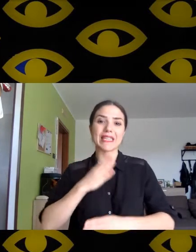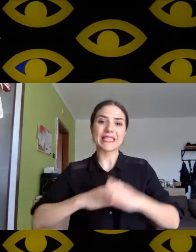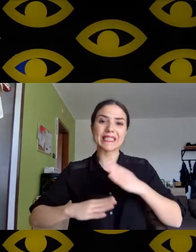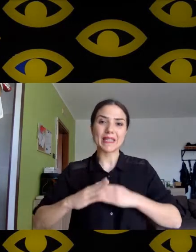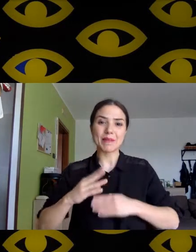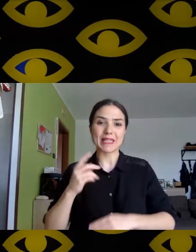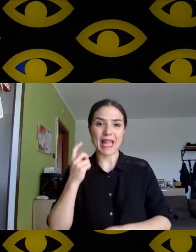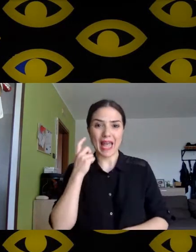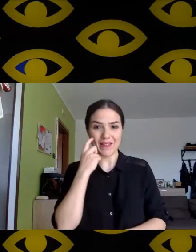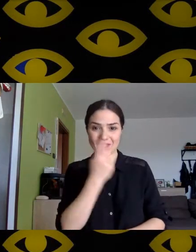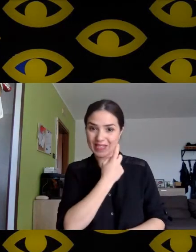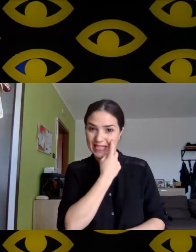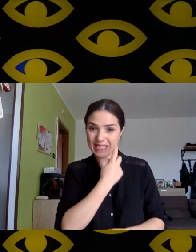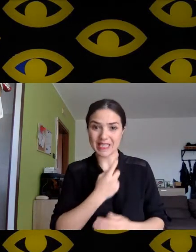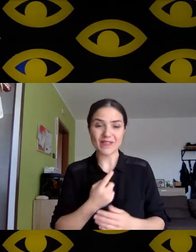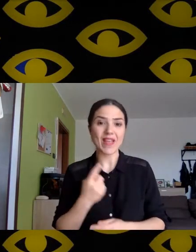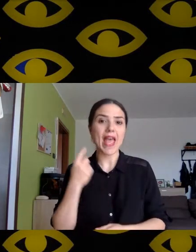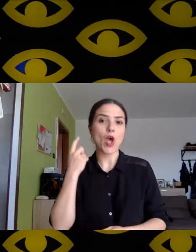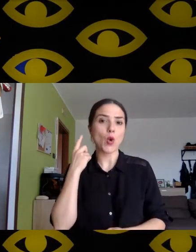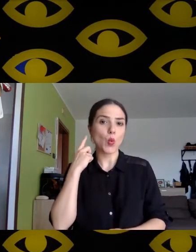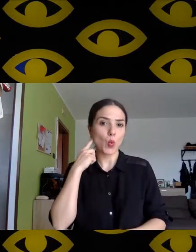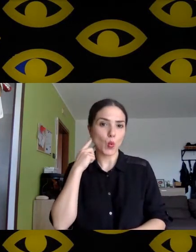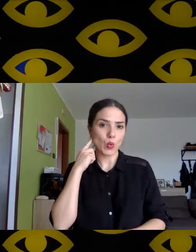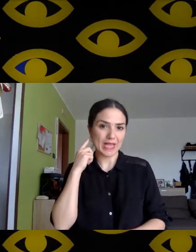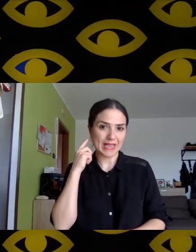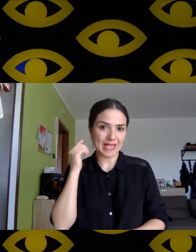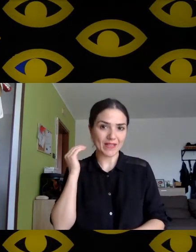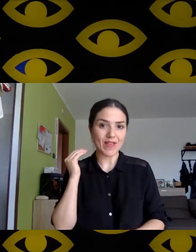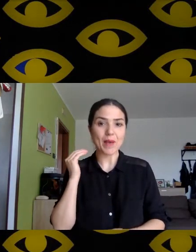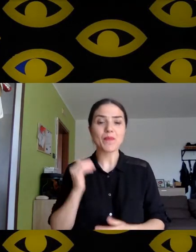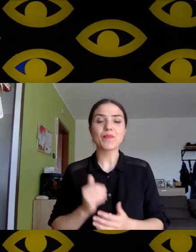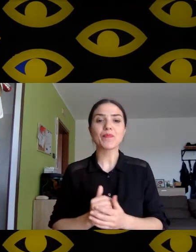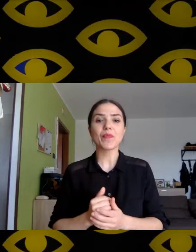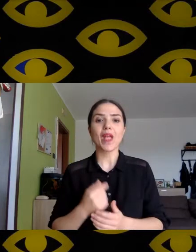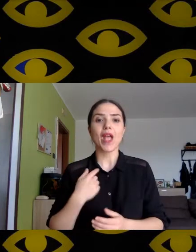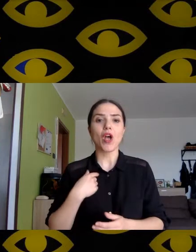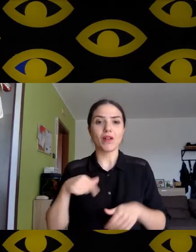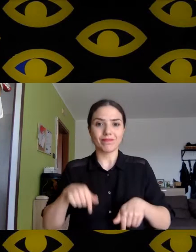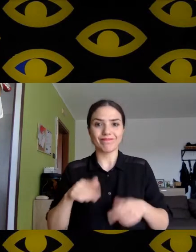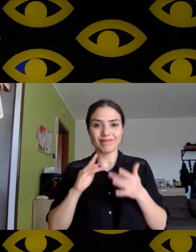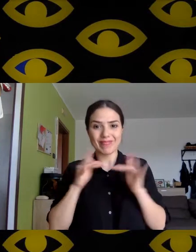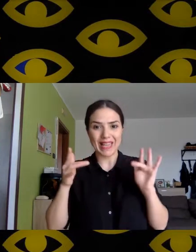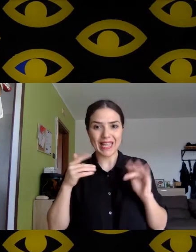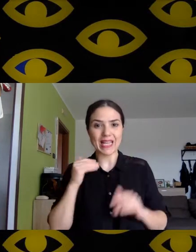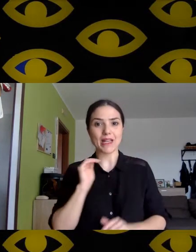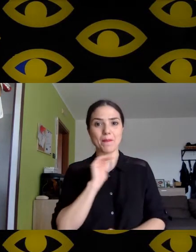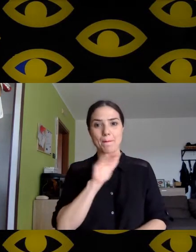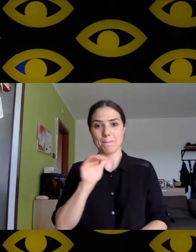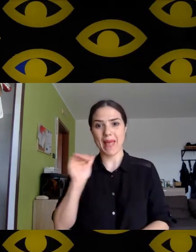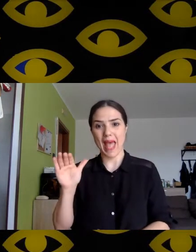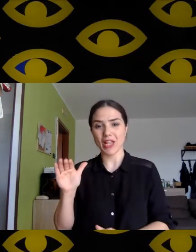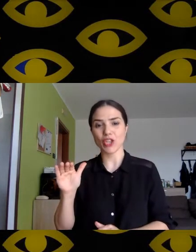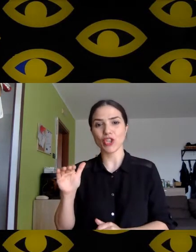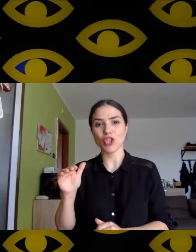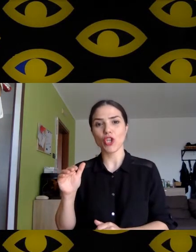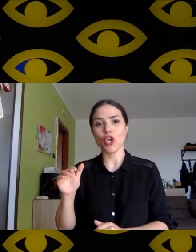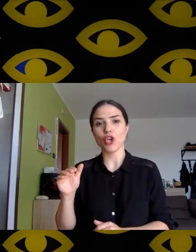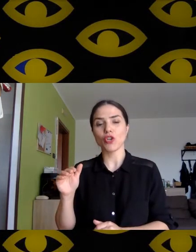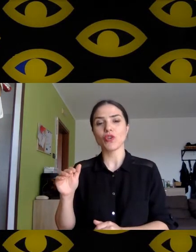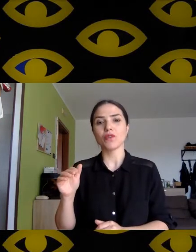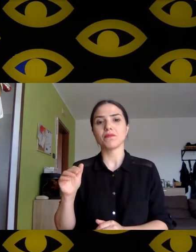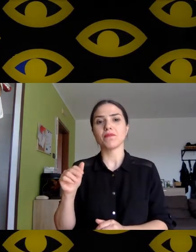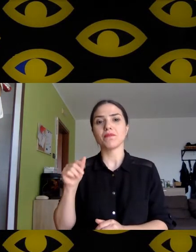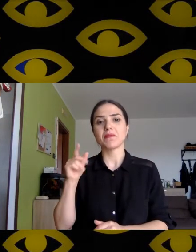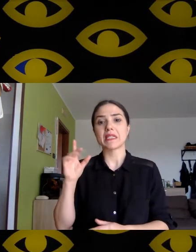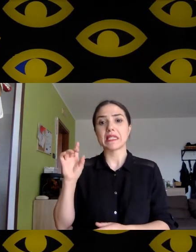pagina Facebook di Noisy Vision per metterlo in alcune chat di WhatsApp. Se nel momento, nel frattempo voi vi state collegando, io vi invito